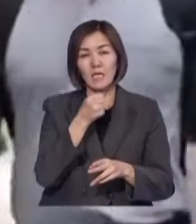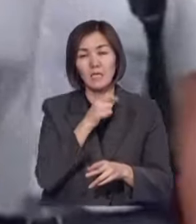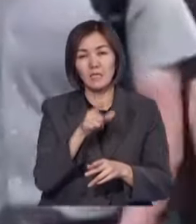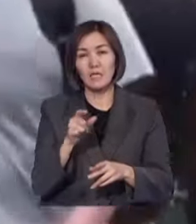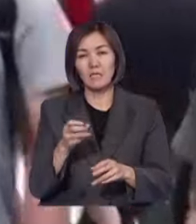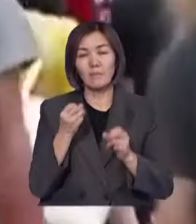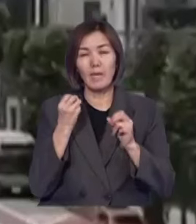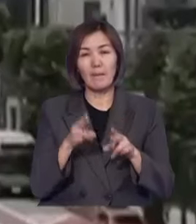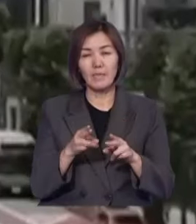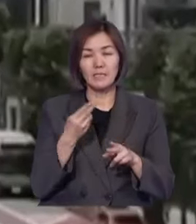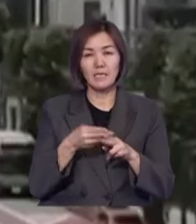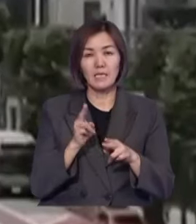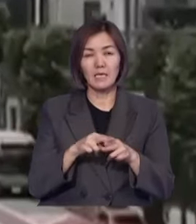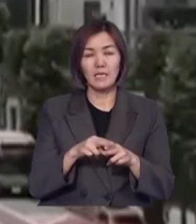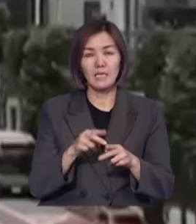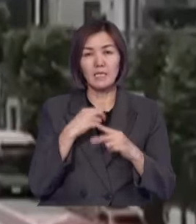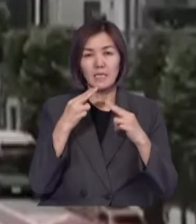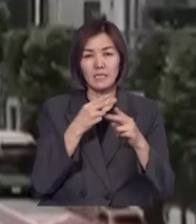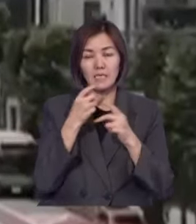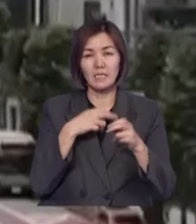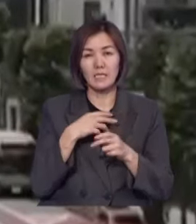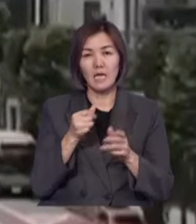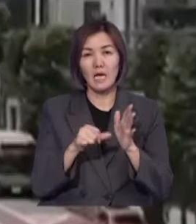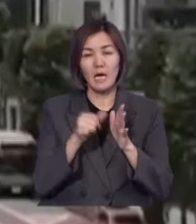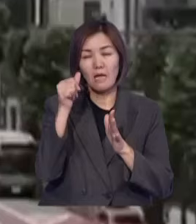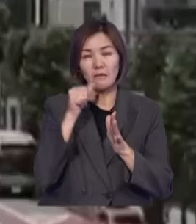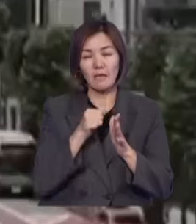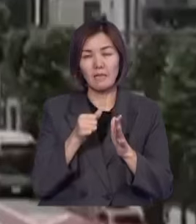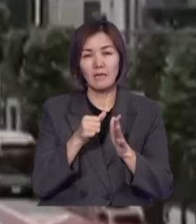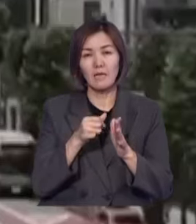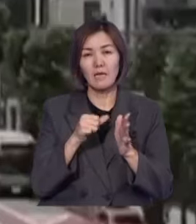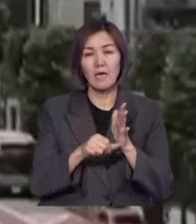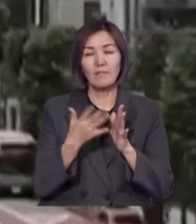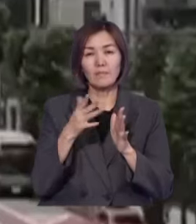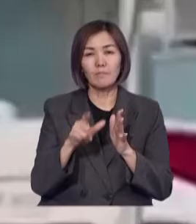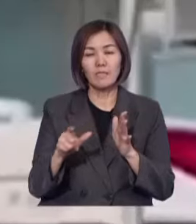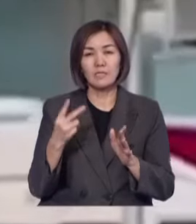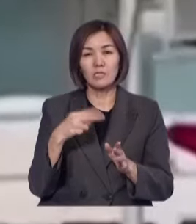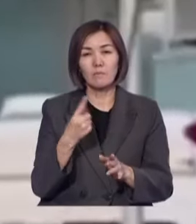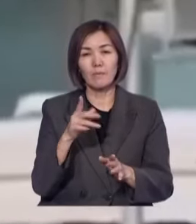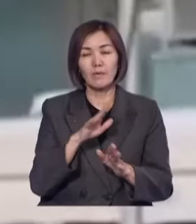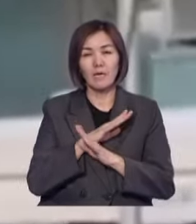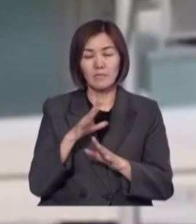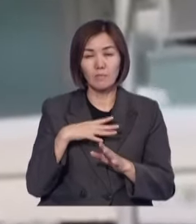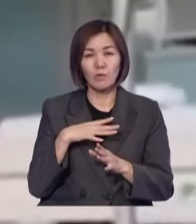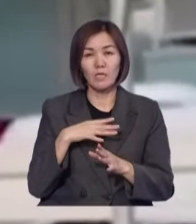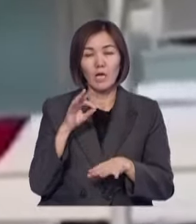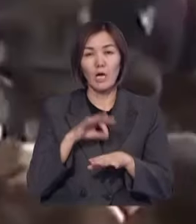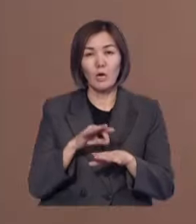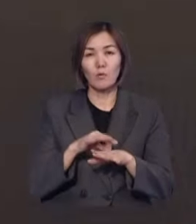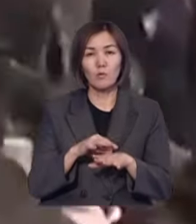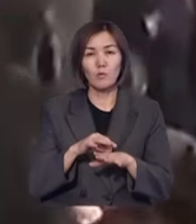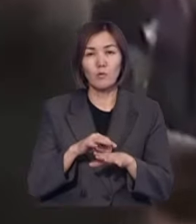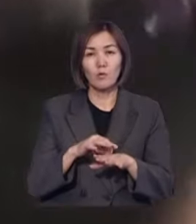үшін қауіпті екенін ескертеді. Былтыр жарты жыл ішінде Жапонияда 65 тұрғынның 21-і қайтыс болған. Ауру белгілері